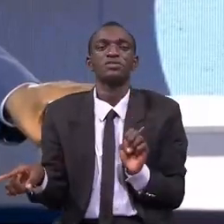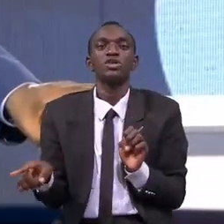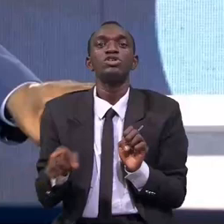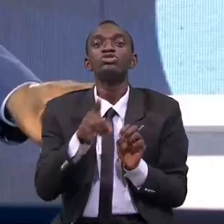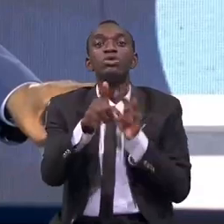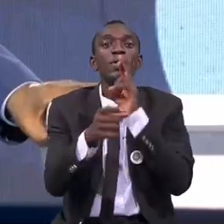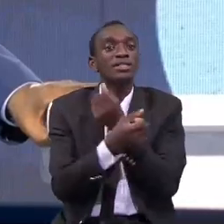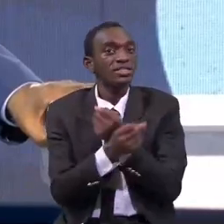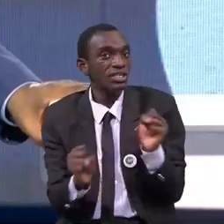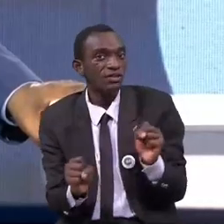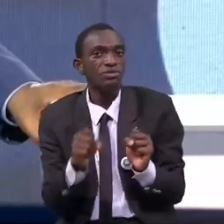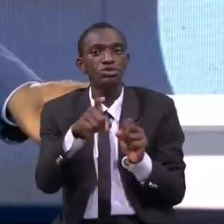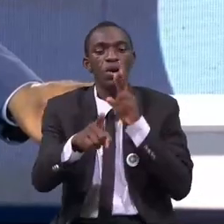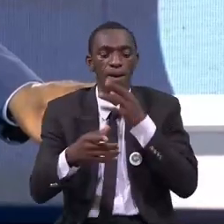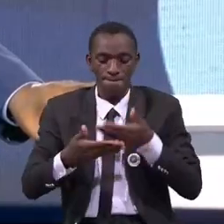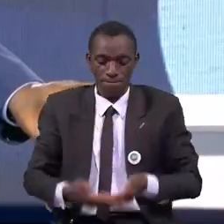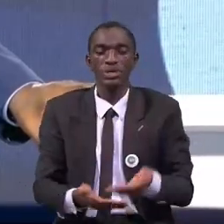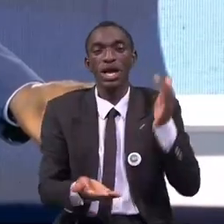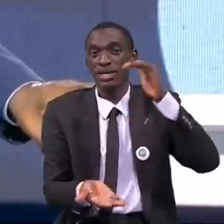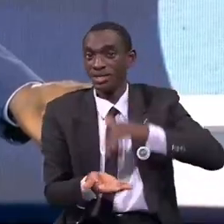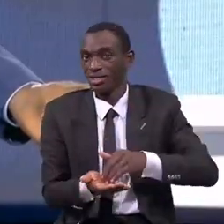sauvé vous n de